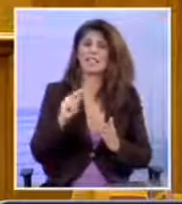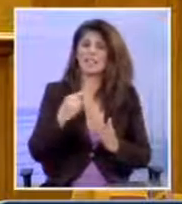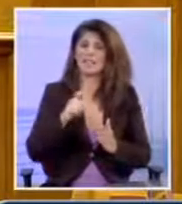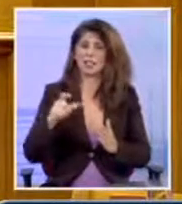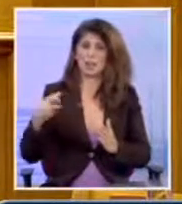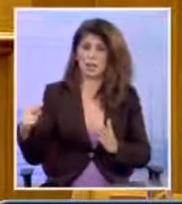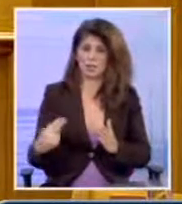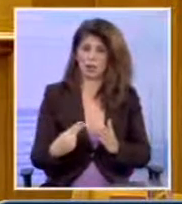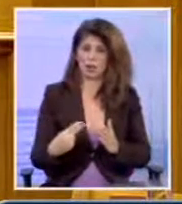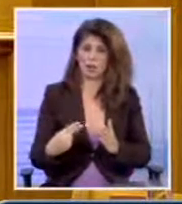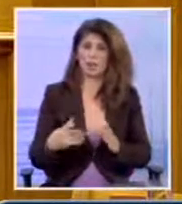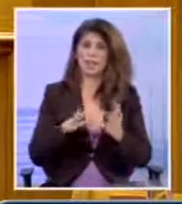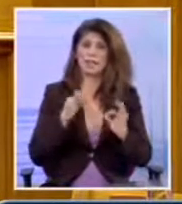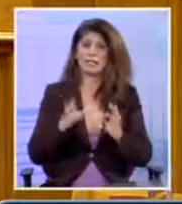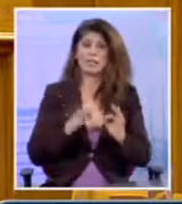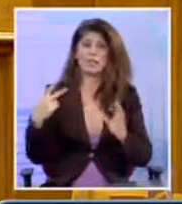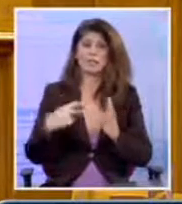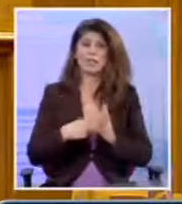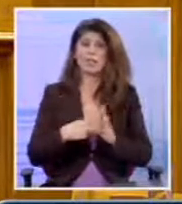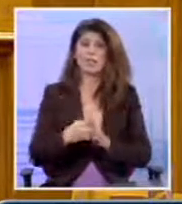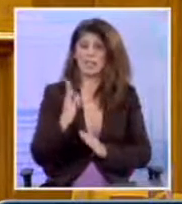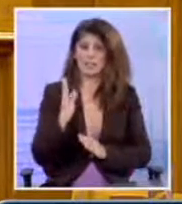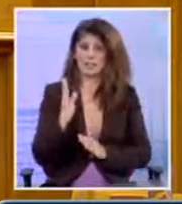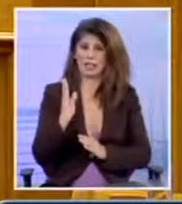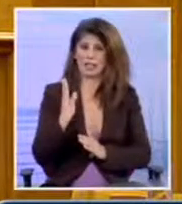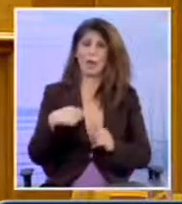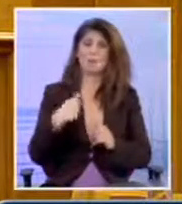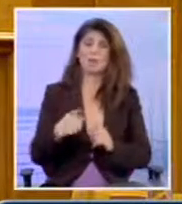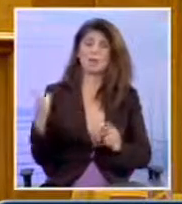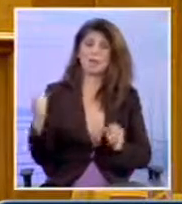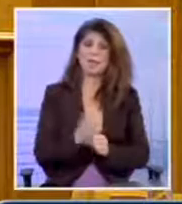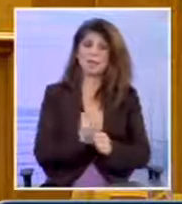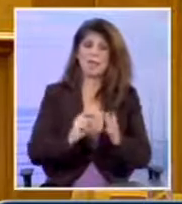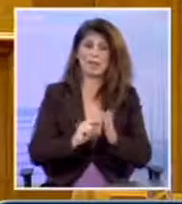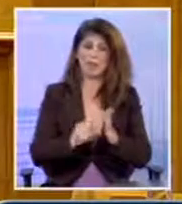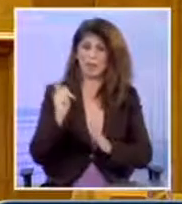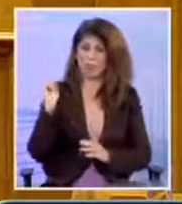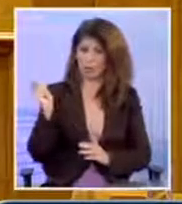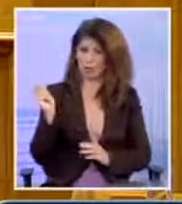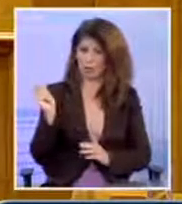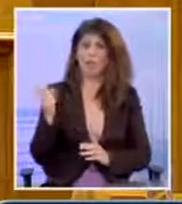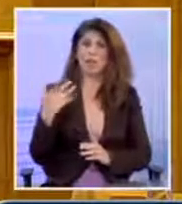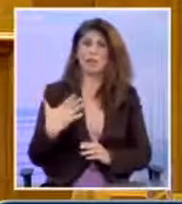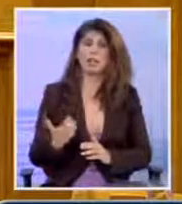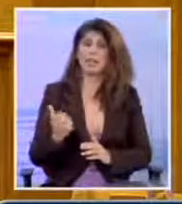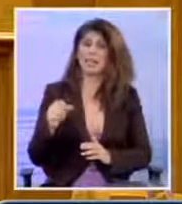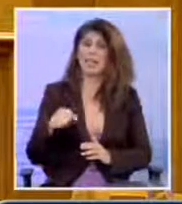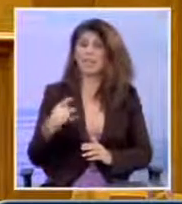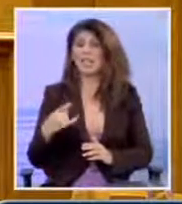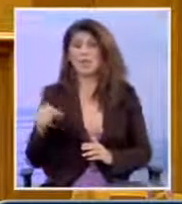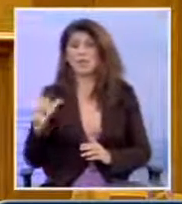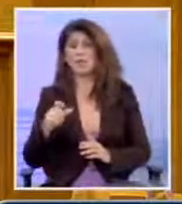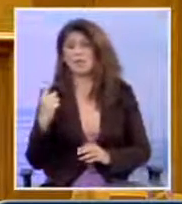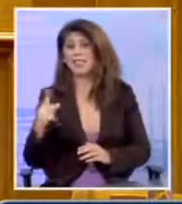ευρώ. Σεπτέμβριο 2014, μετά από μια επιτυχημένη οικονομική πολιτική, ήταν ή όχι 71